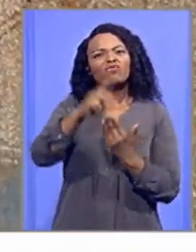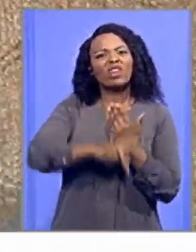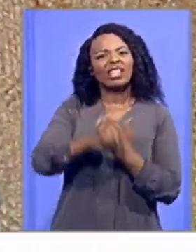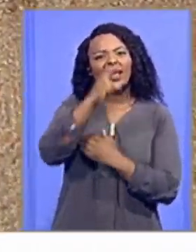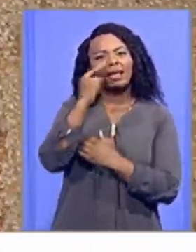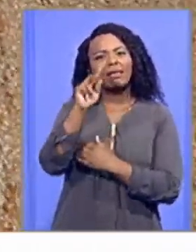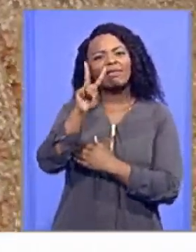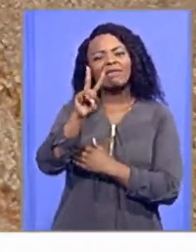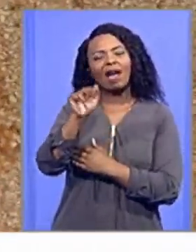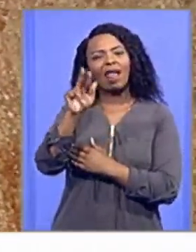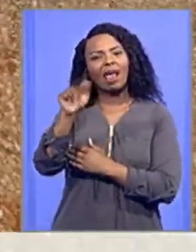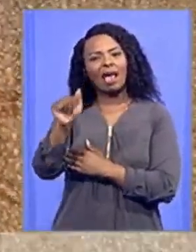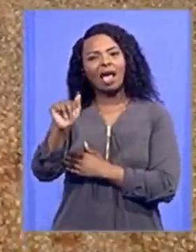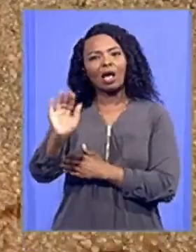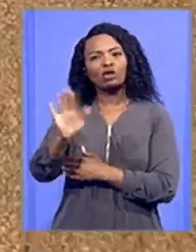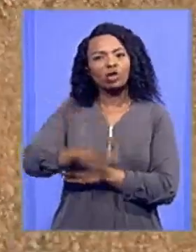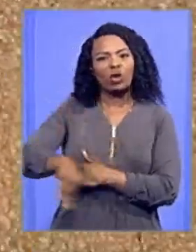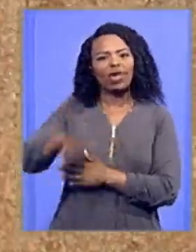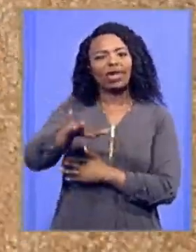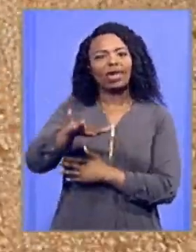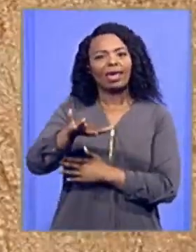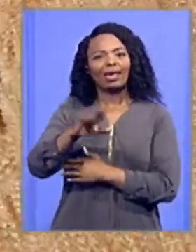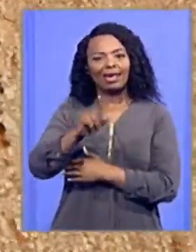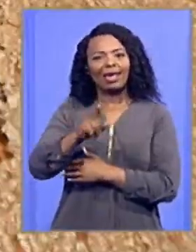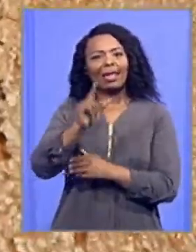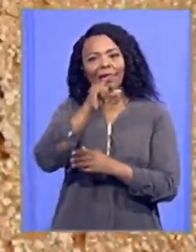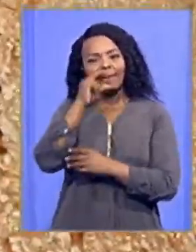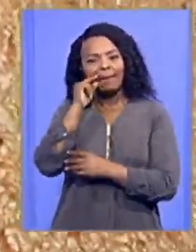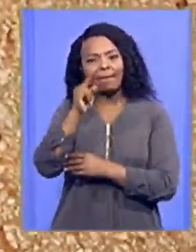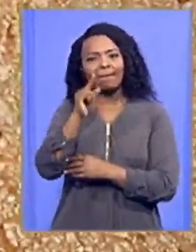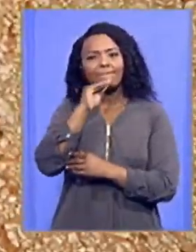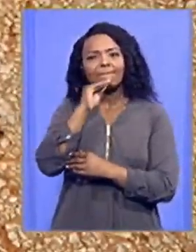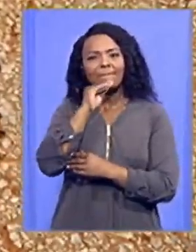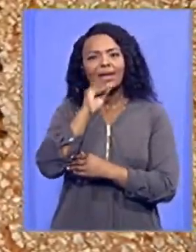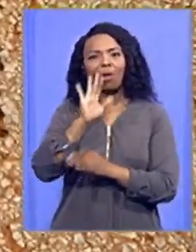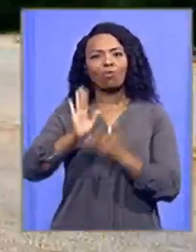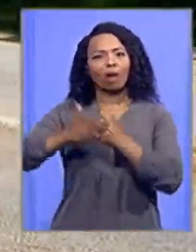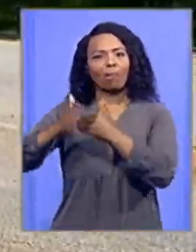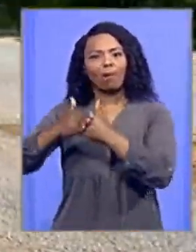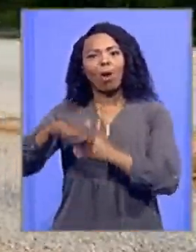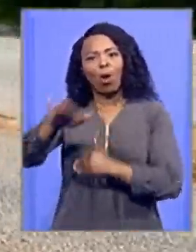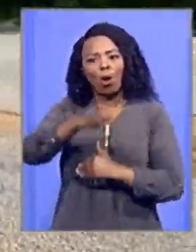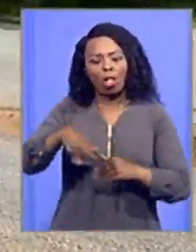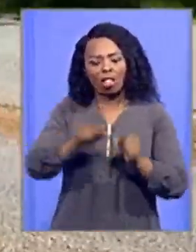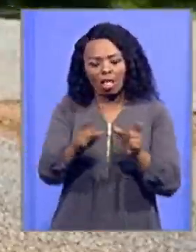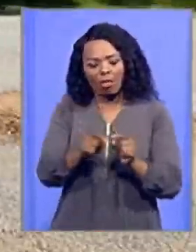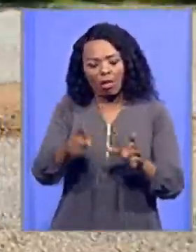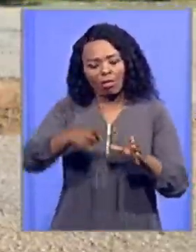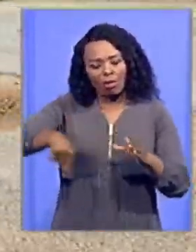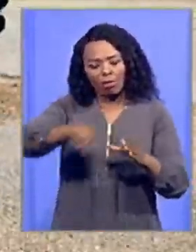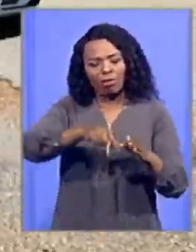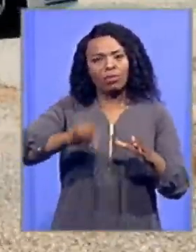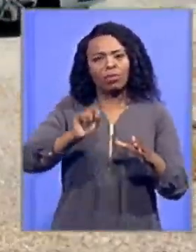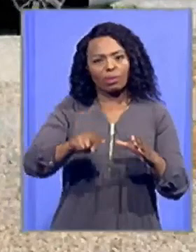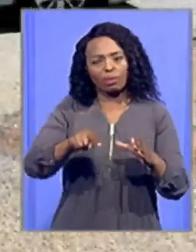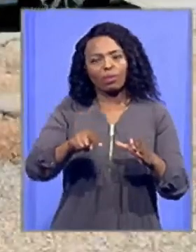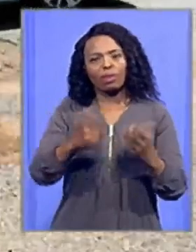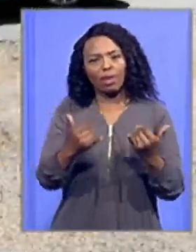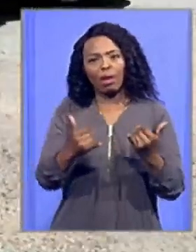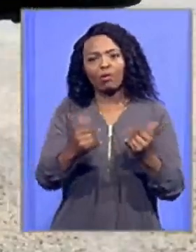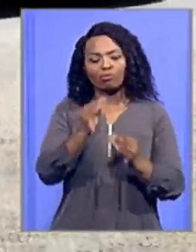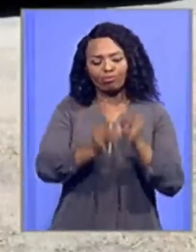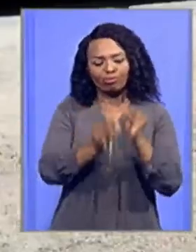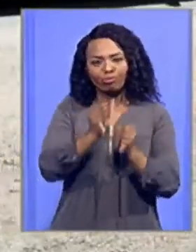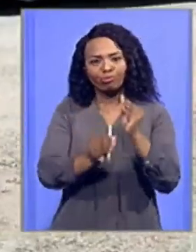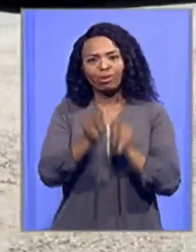maitlhomo e leng go tswela di-potholes. Moragonyana ga go thankgololwa ga projeke eo, di-potholes kana mesima eo e neng e